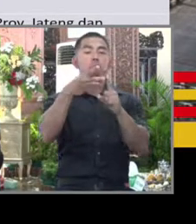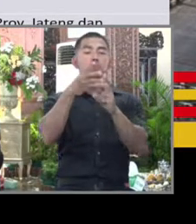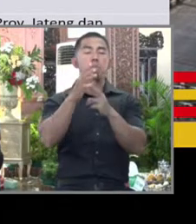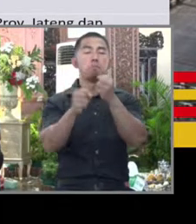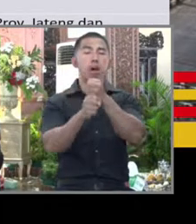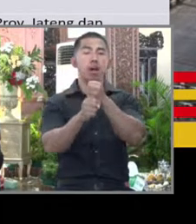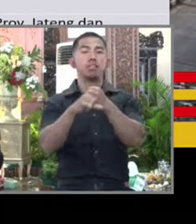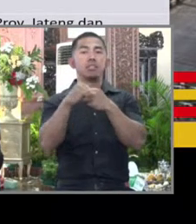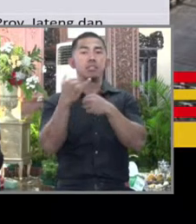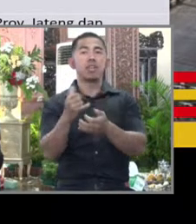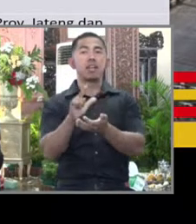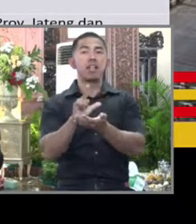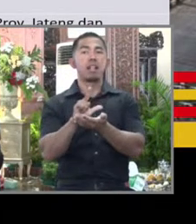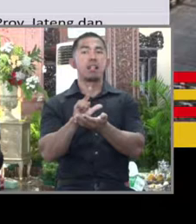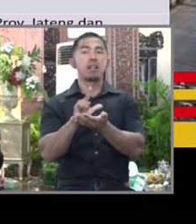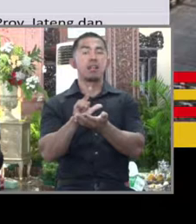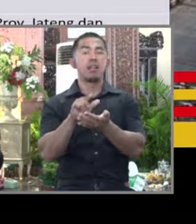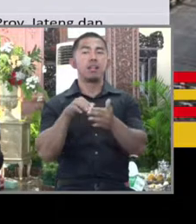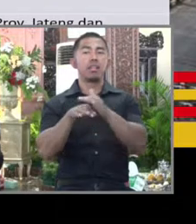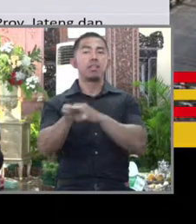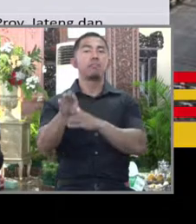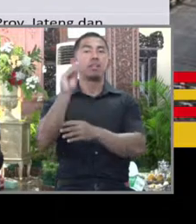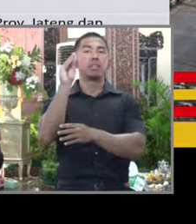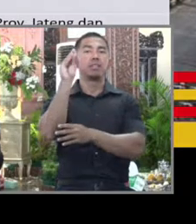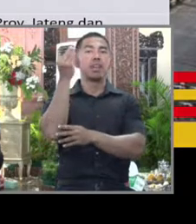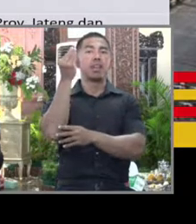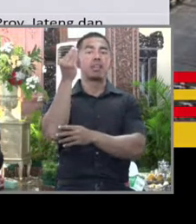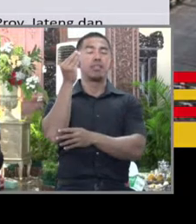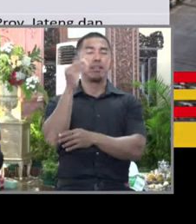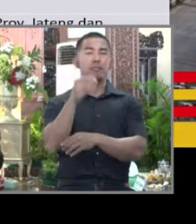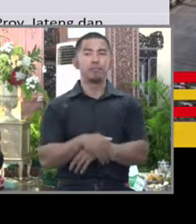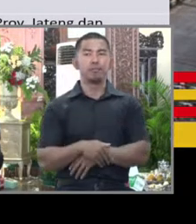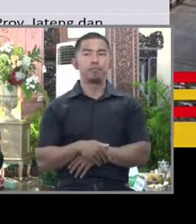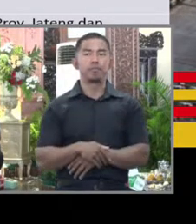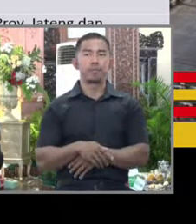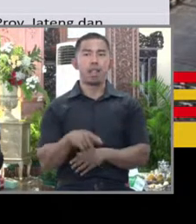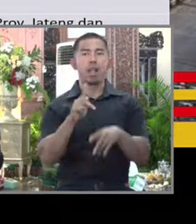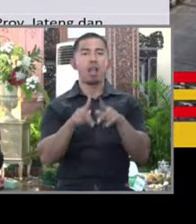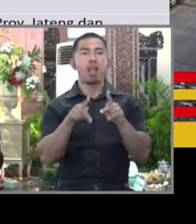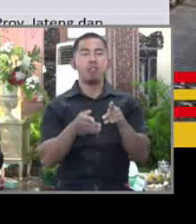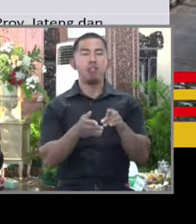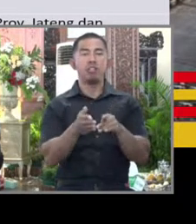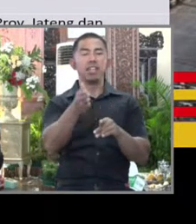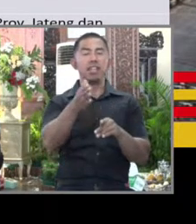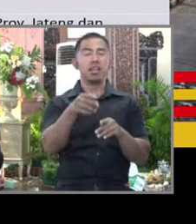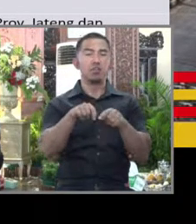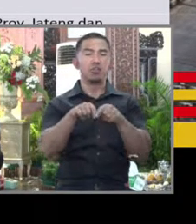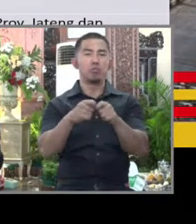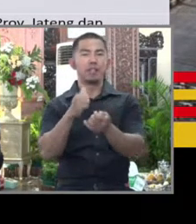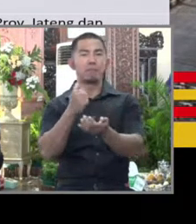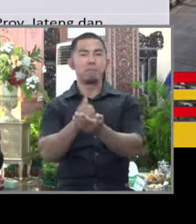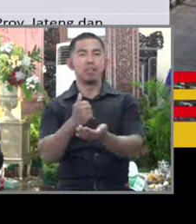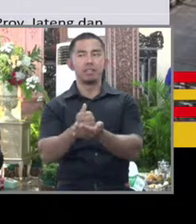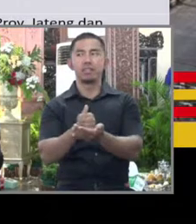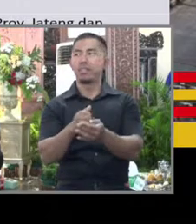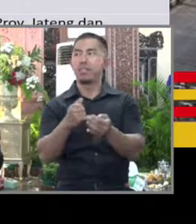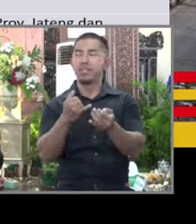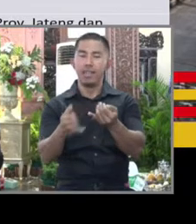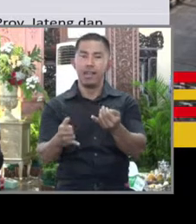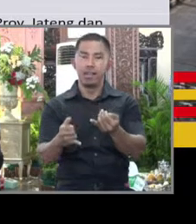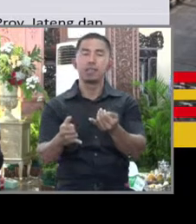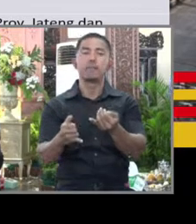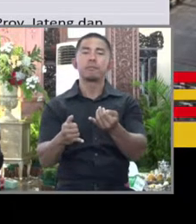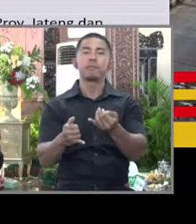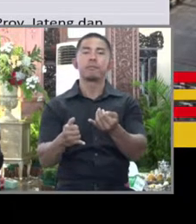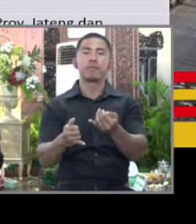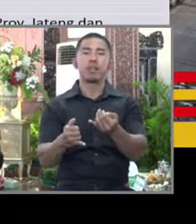larinya ke Jakarta ke mana-mana melihatnya Pantura Jadi kalau itu sering rusak itu kan dari Rembang dari Blora itu Pak Jadi kalau tadi